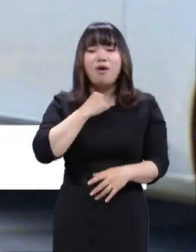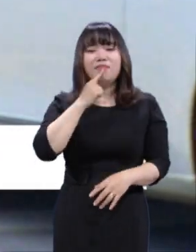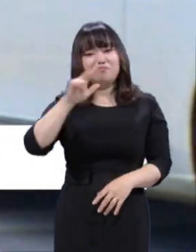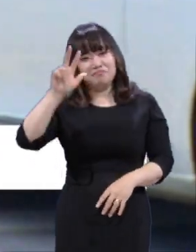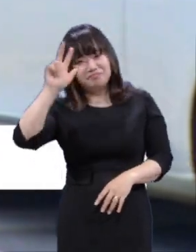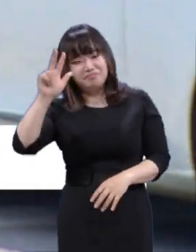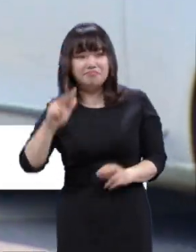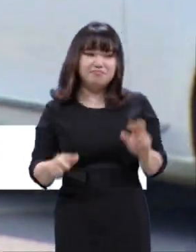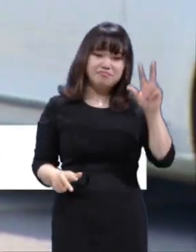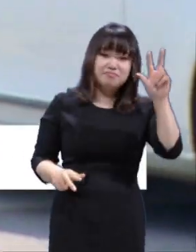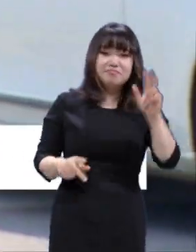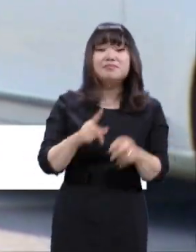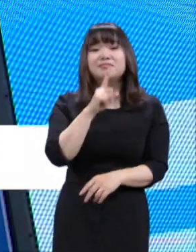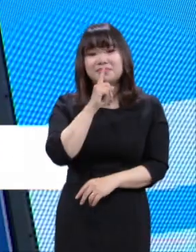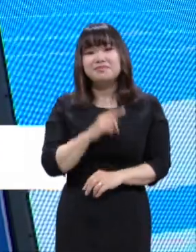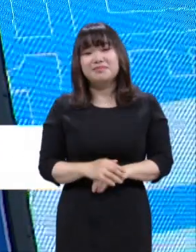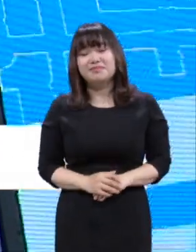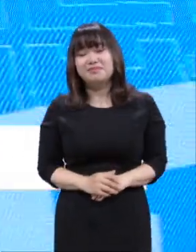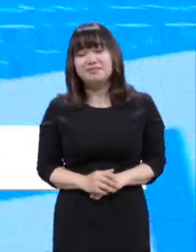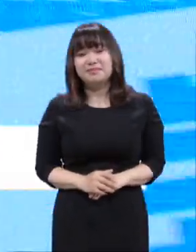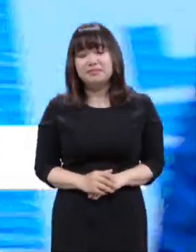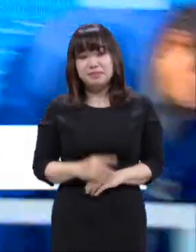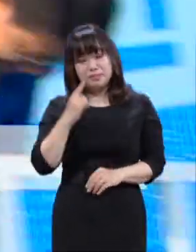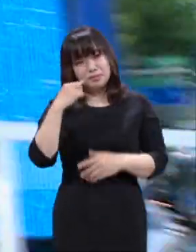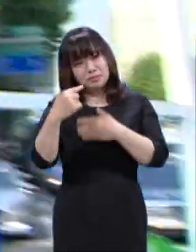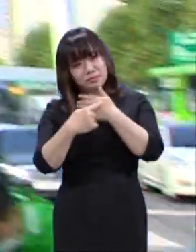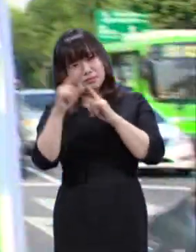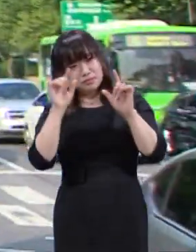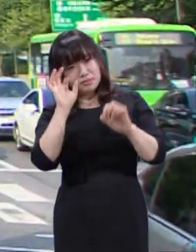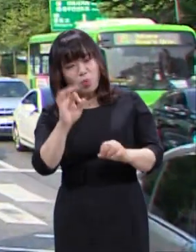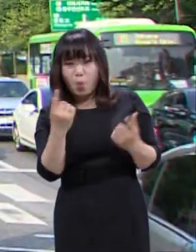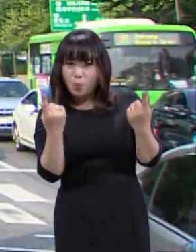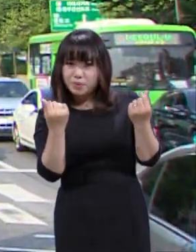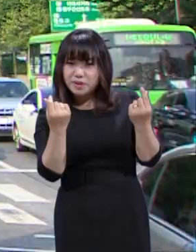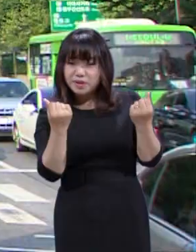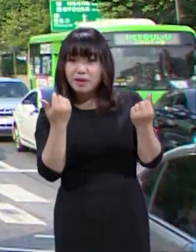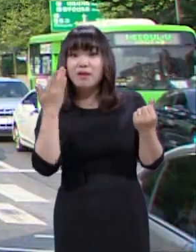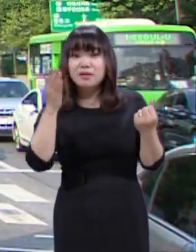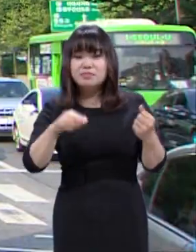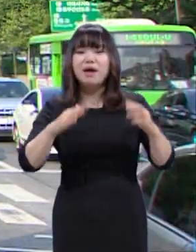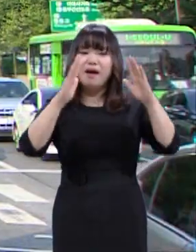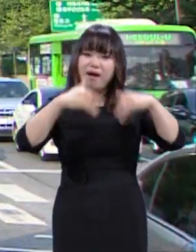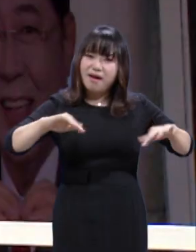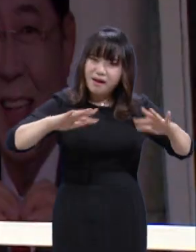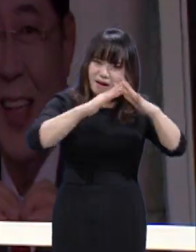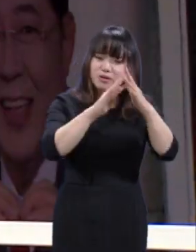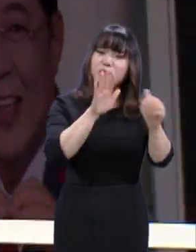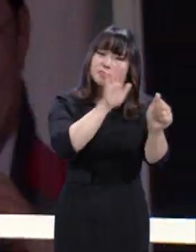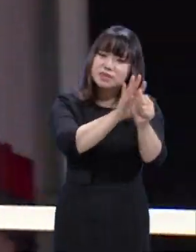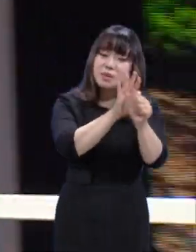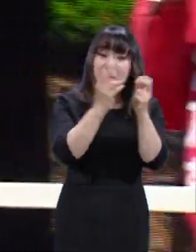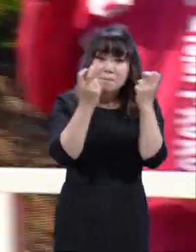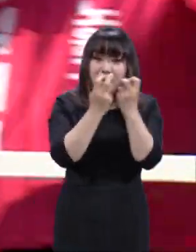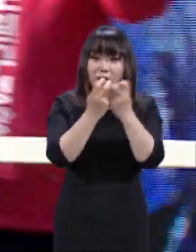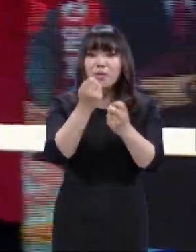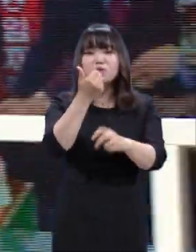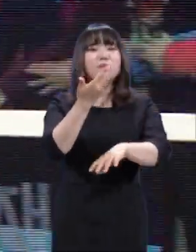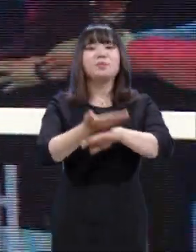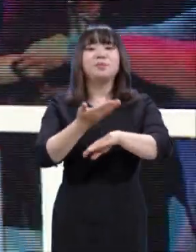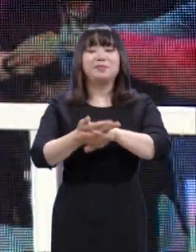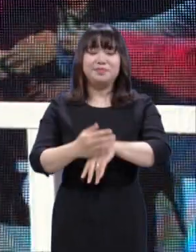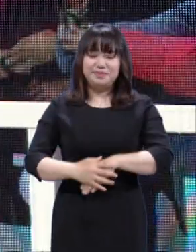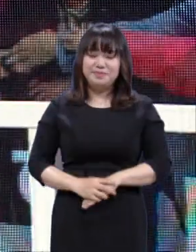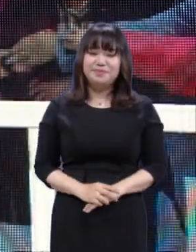주요 공약으로 올렸습니다. 언뜻 보면 같은 공약 같지만 특히 재건축은 지원 방향에 있어 각 후보의